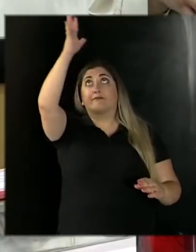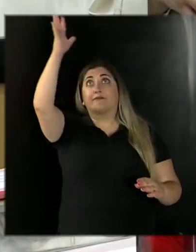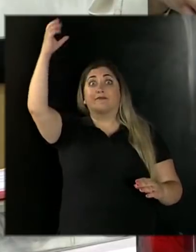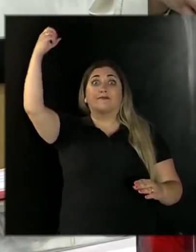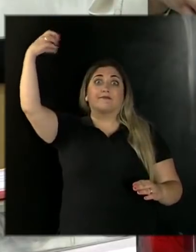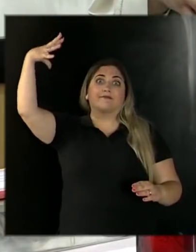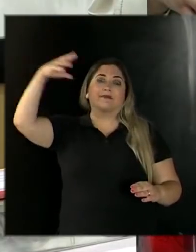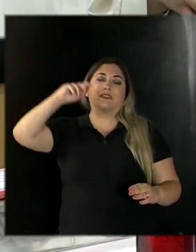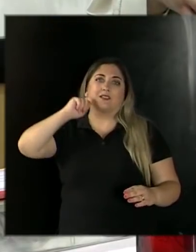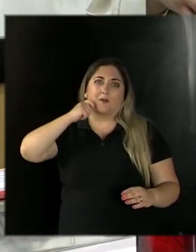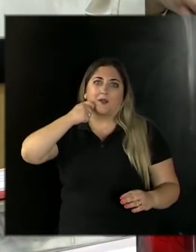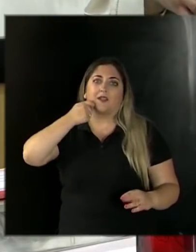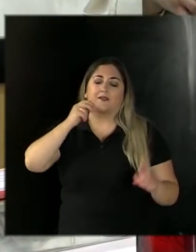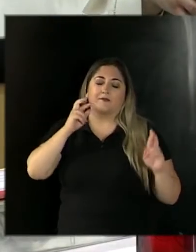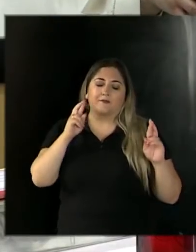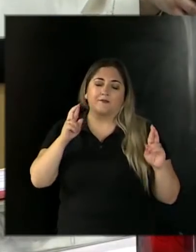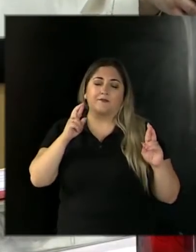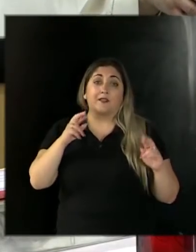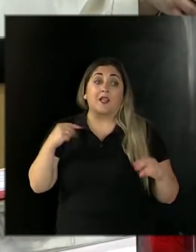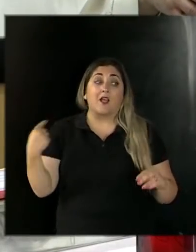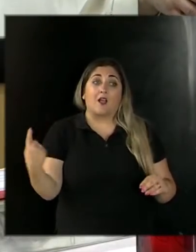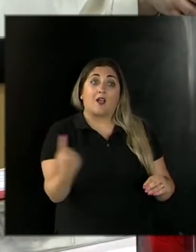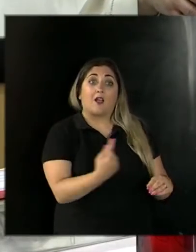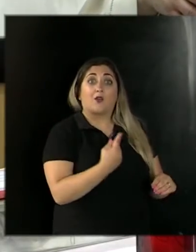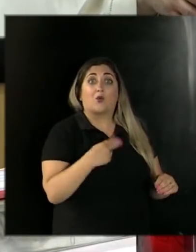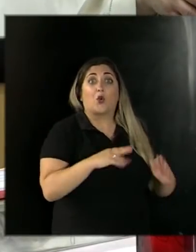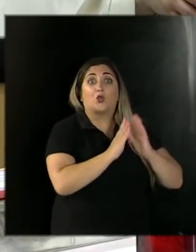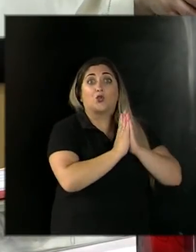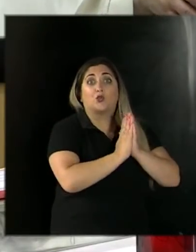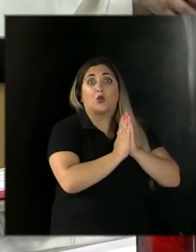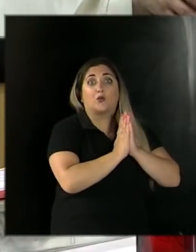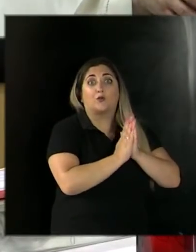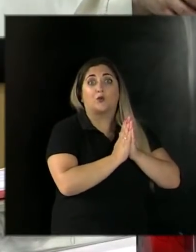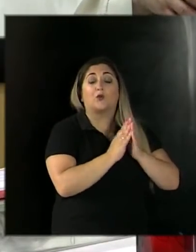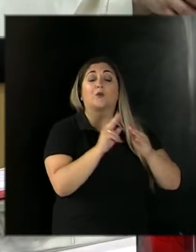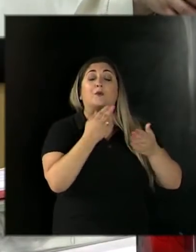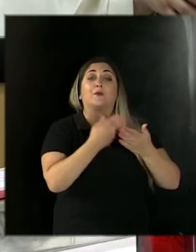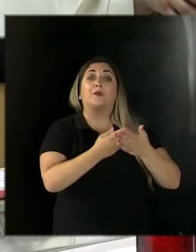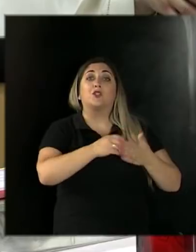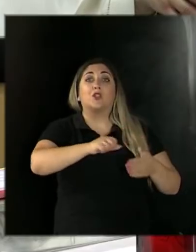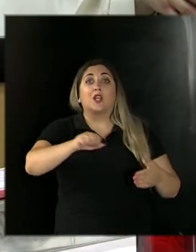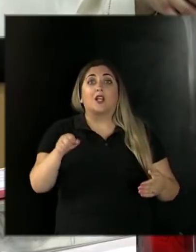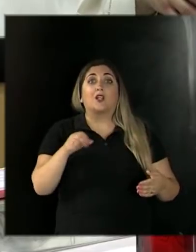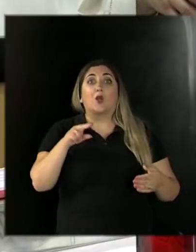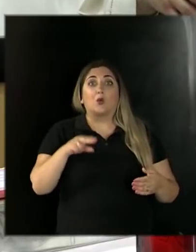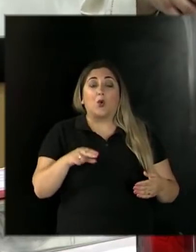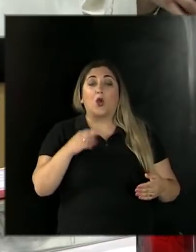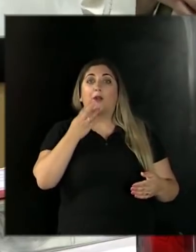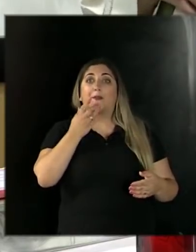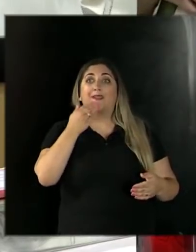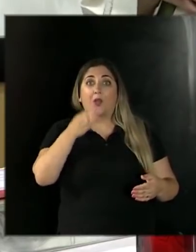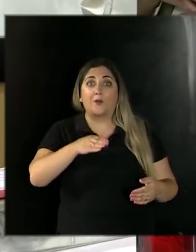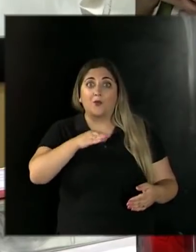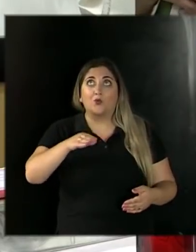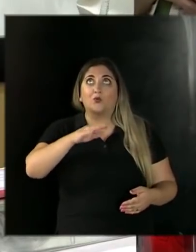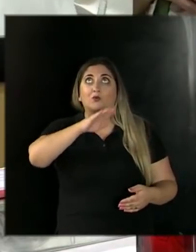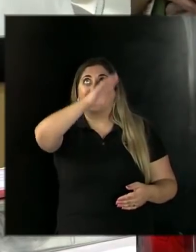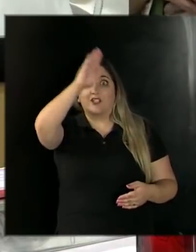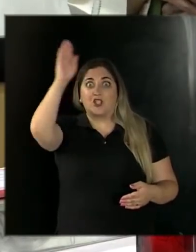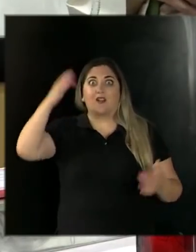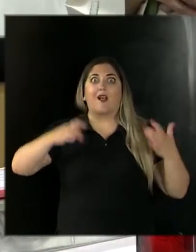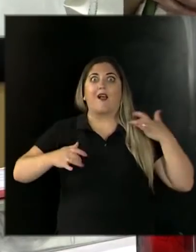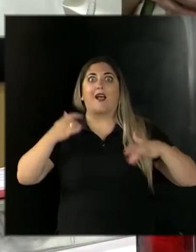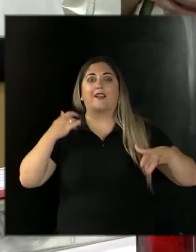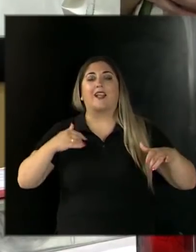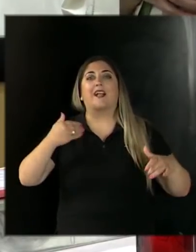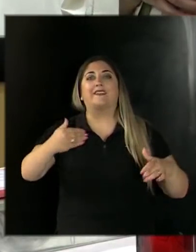tas-sebħ tiegħek. Ħenna lina l-koll nitolbuk. Għati lilna wkoll il-wirt tal-ħajja ta' dejjem.